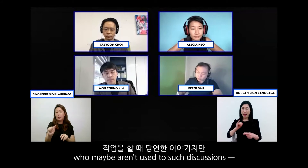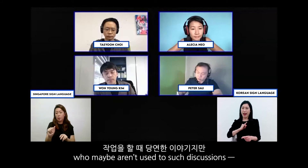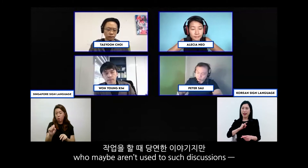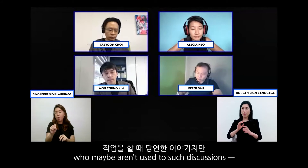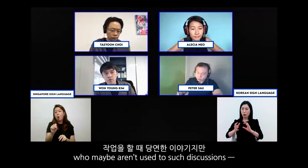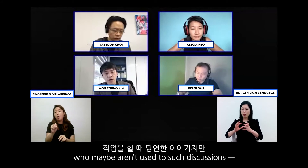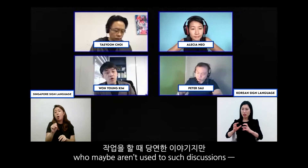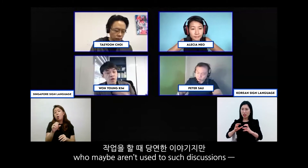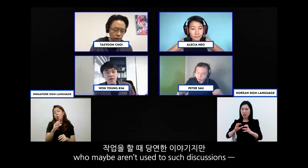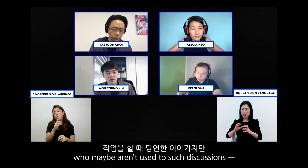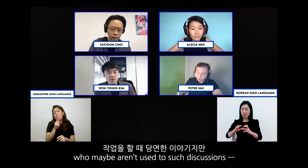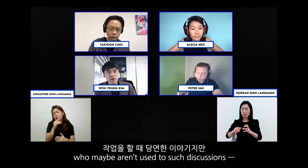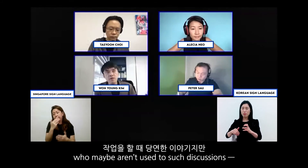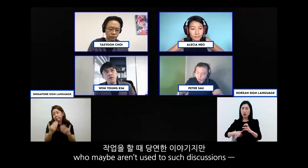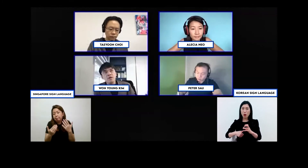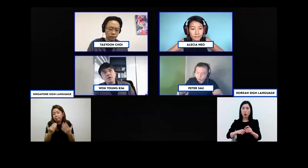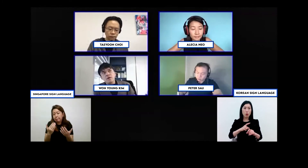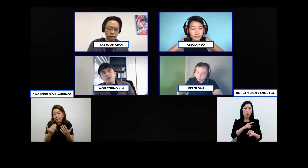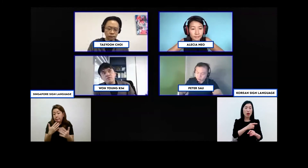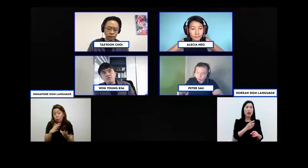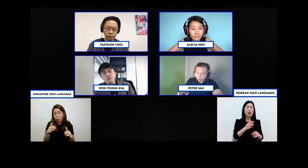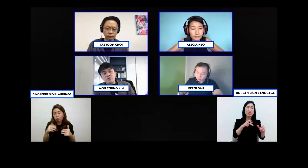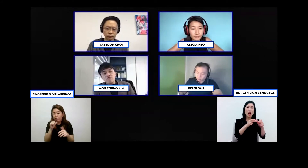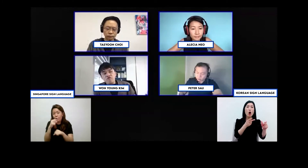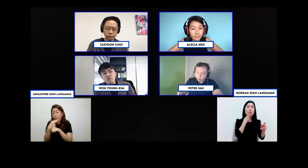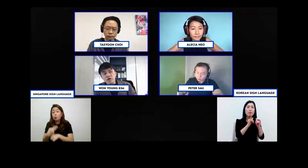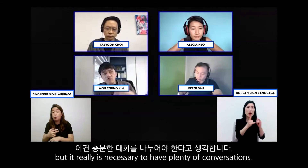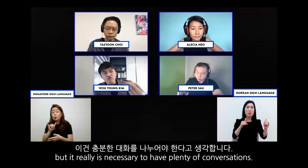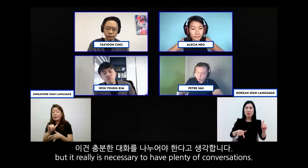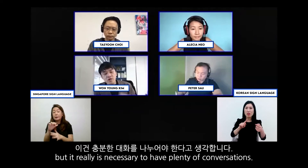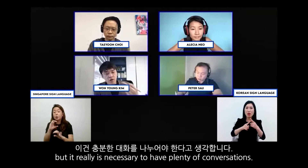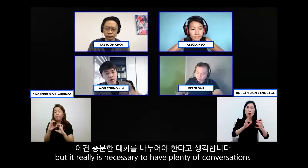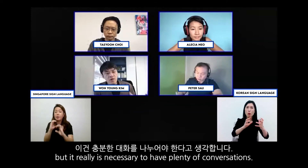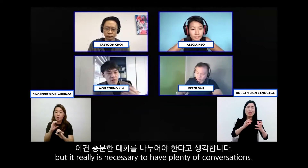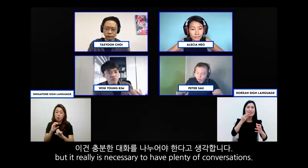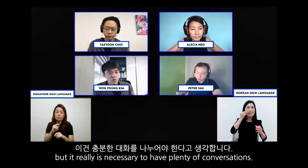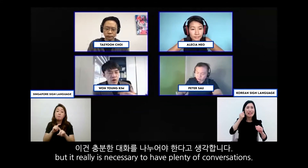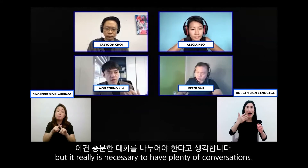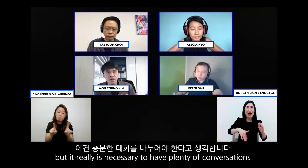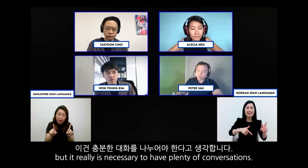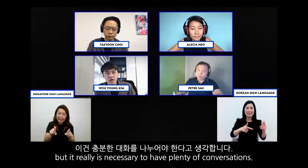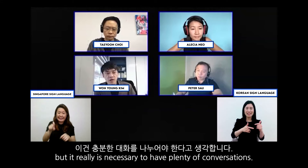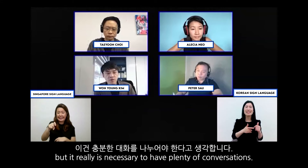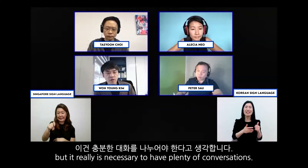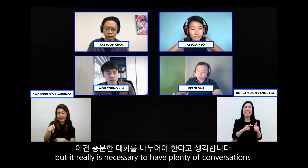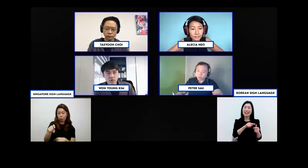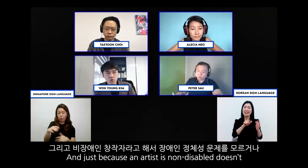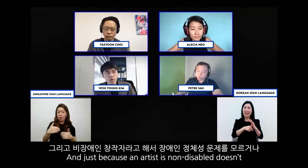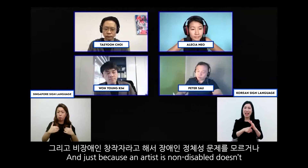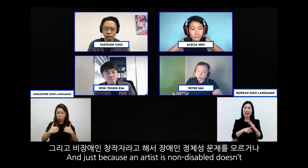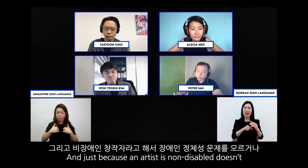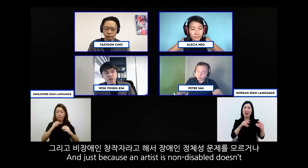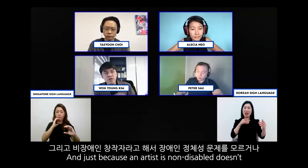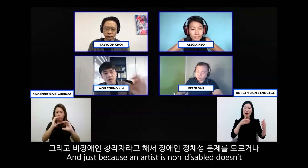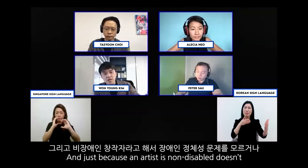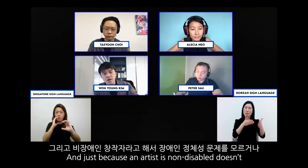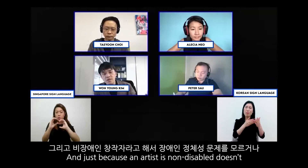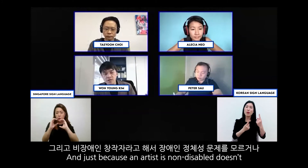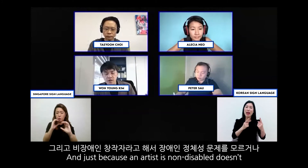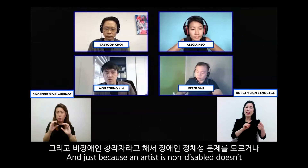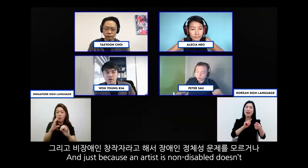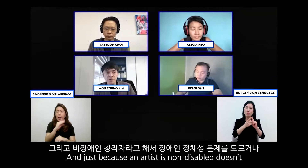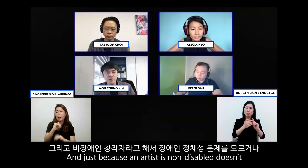때 뭐 당연한 이야기지만 이런 충분한 대화를 나누어야 한다고 생각합니다. 그리고